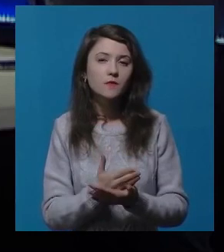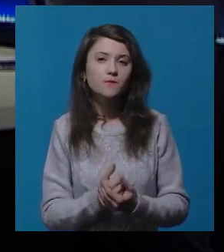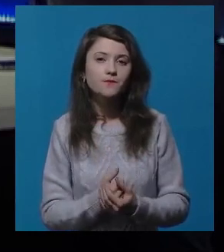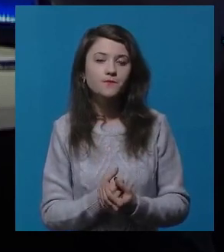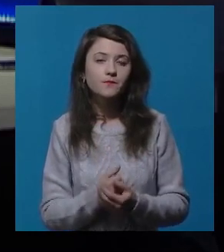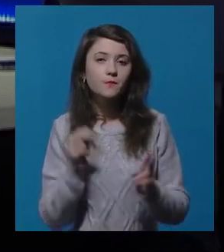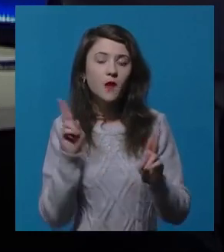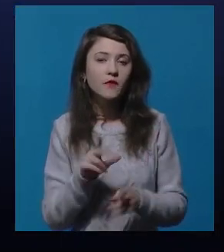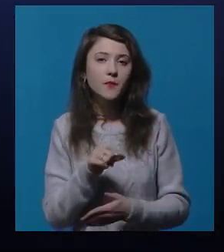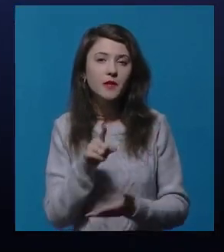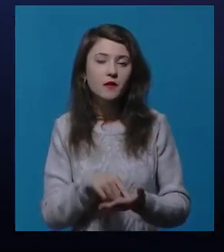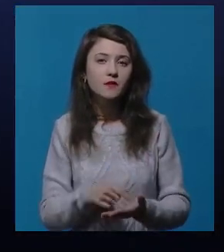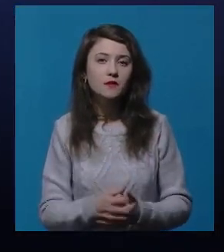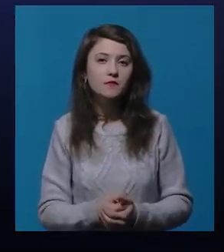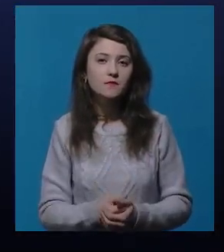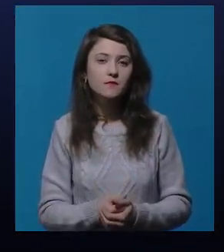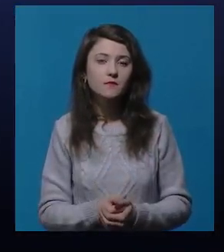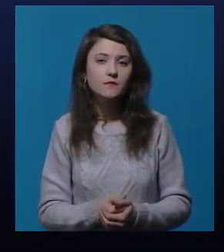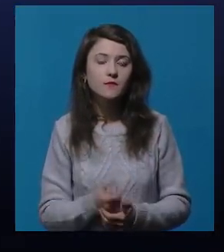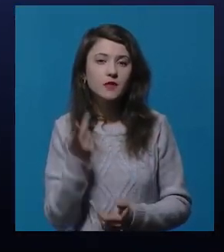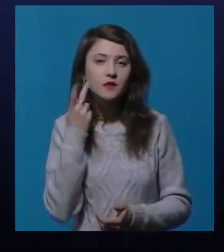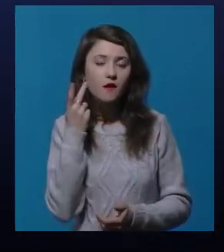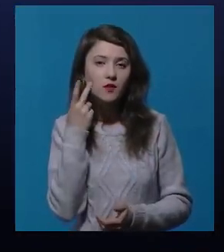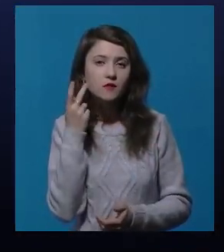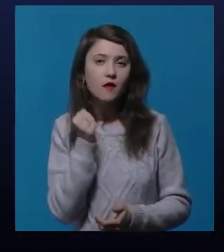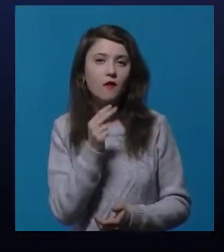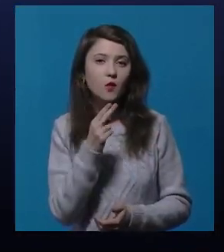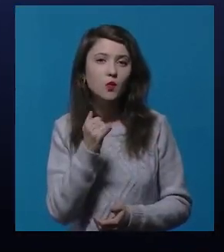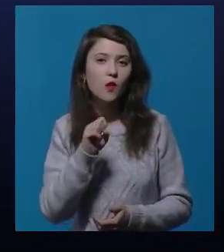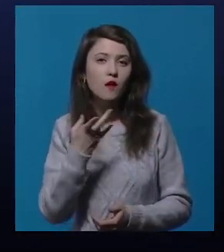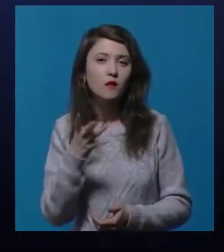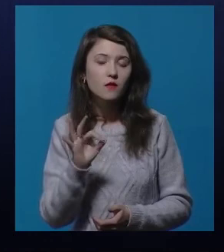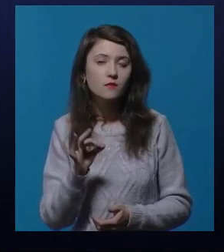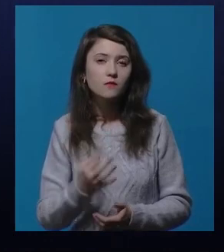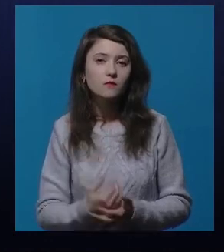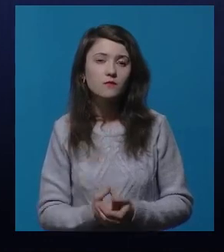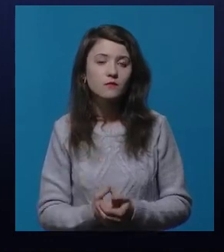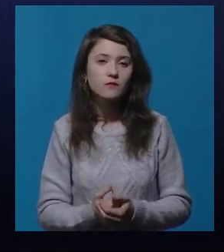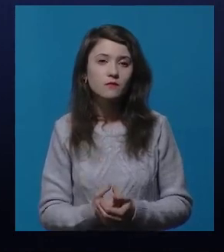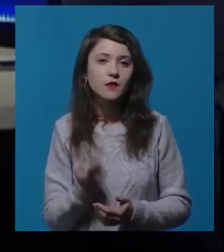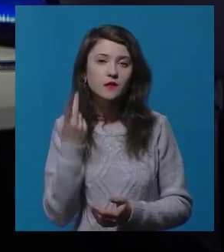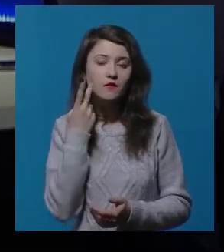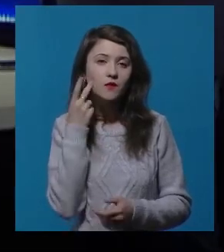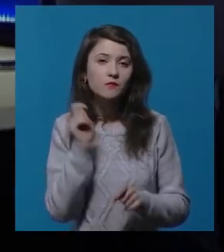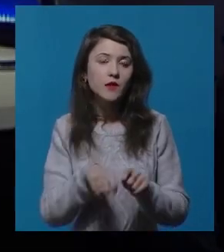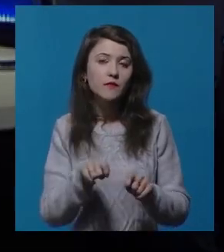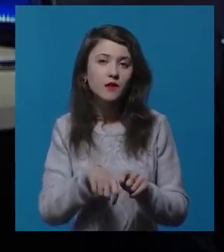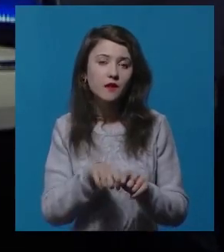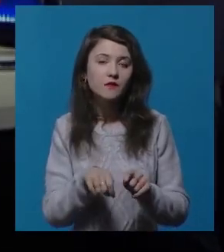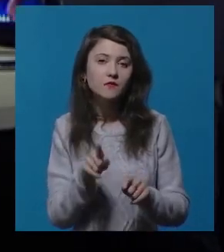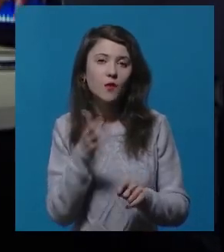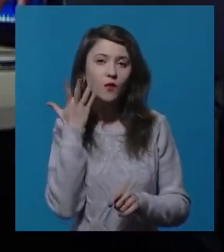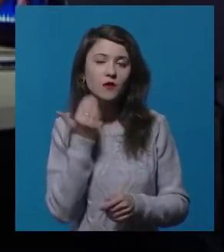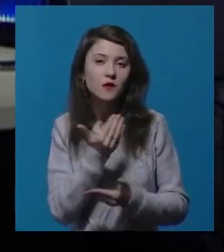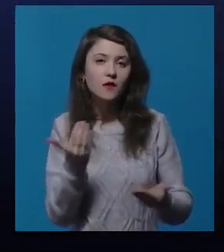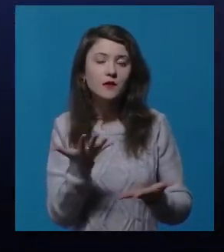питань, і вони завжди актуальні, і завжди вони перевіряються. Тому що коли ти хочеш